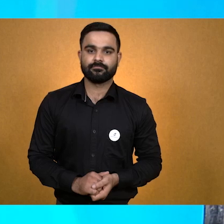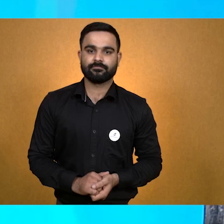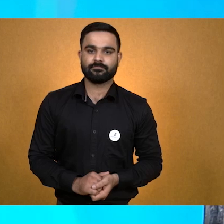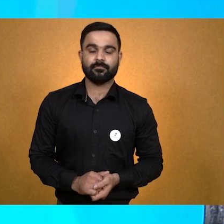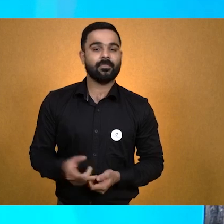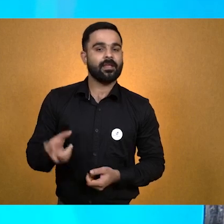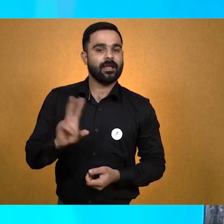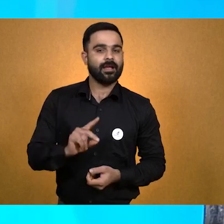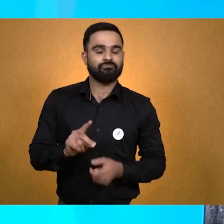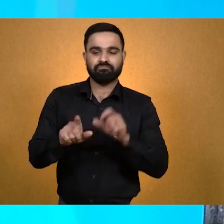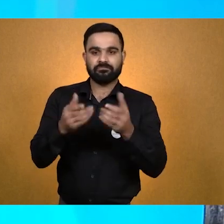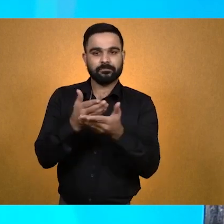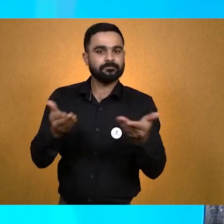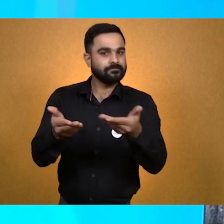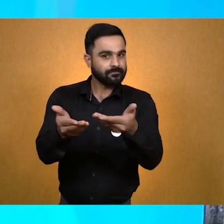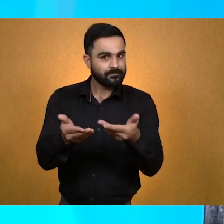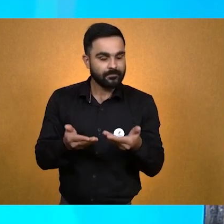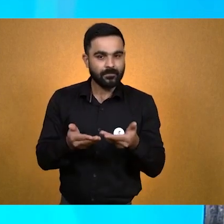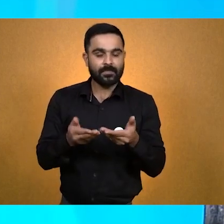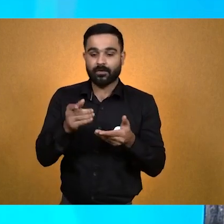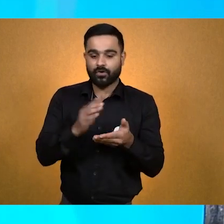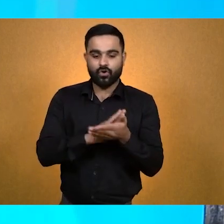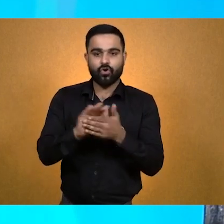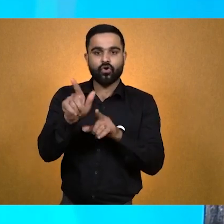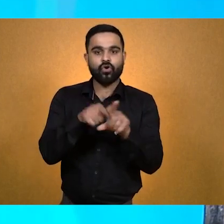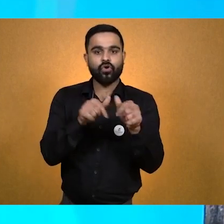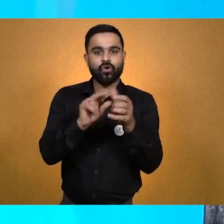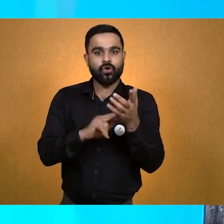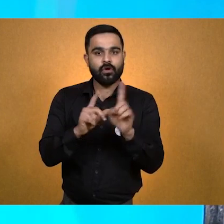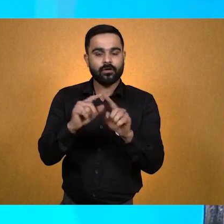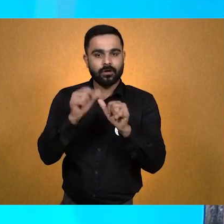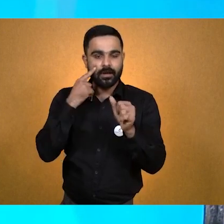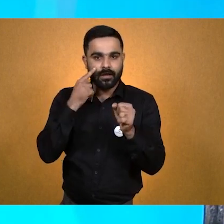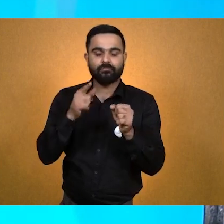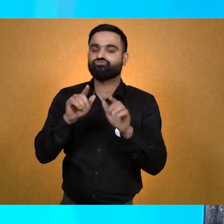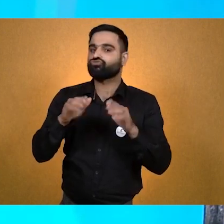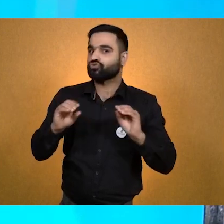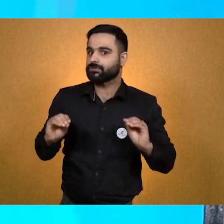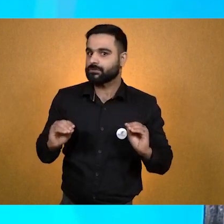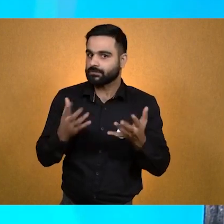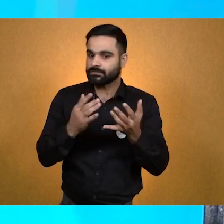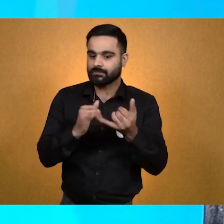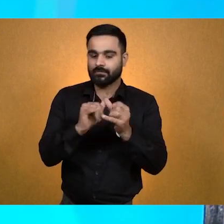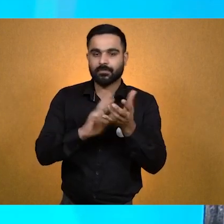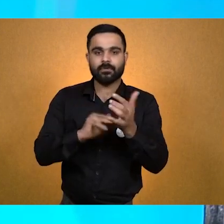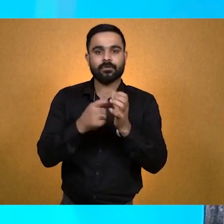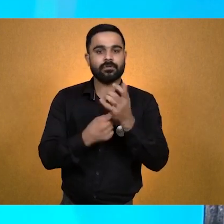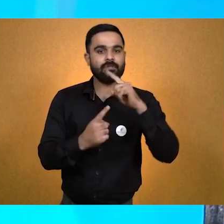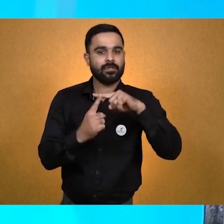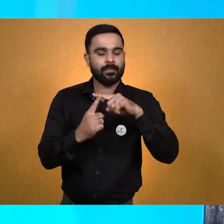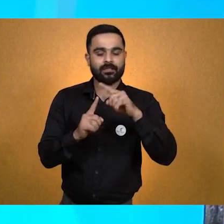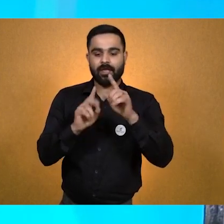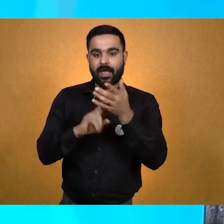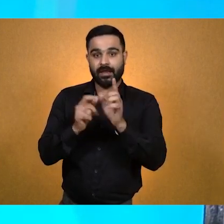एक बार फिर से आप सभी का स्वागत है। यह हंडे की पहल समर्थ है एनडीटीवी टाउन हॉल के साथ साझेदारी में। इस पहल के